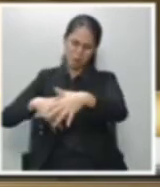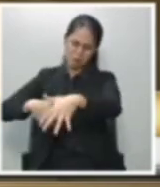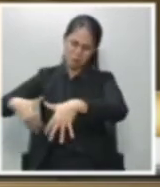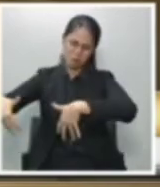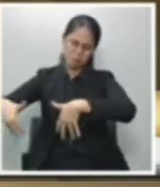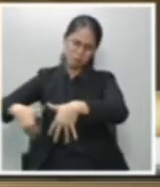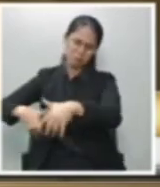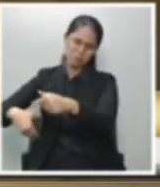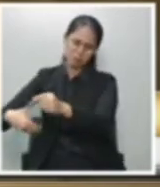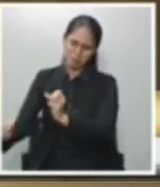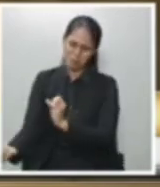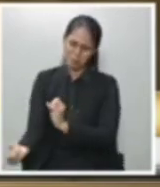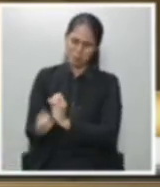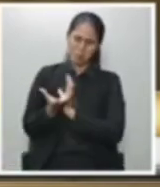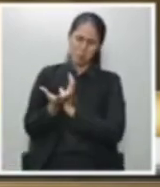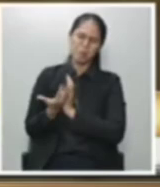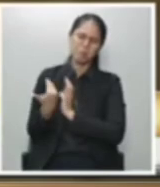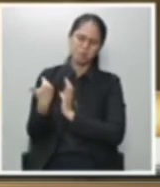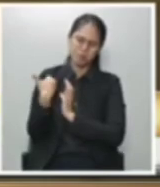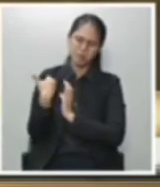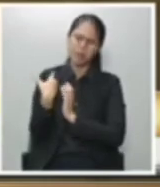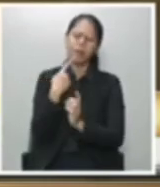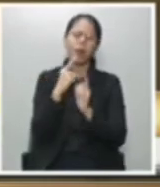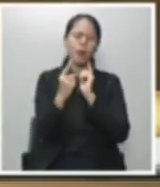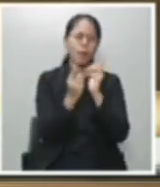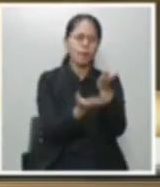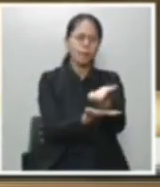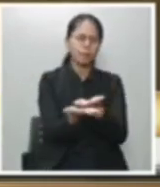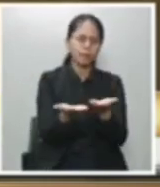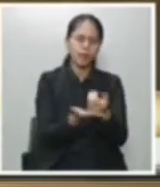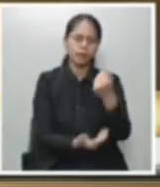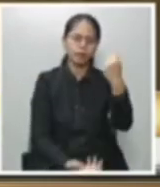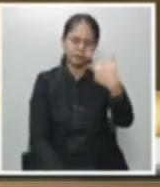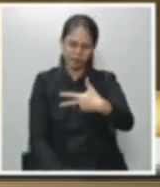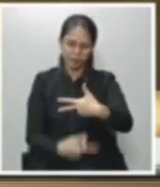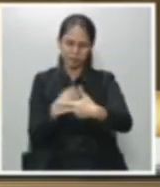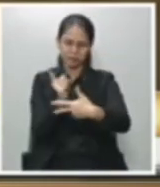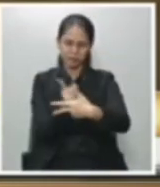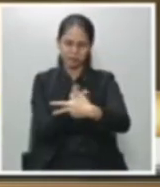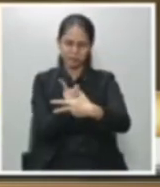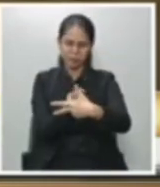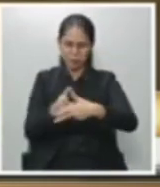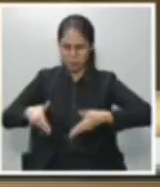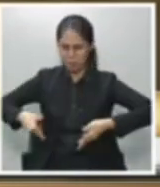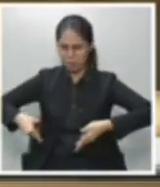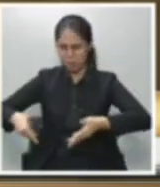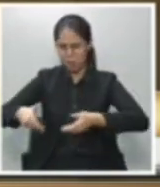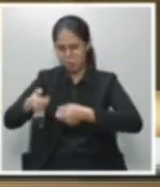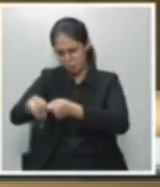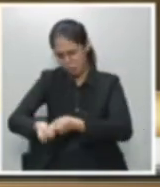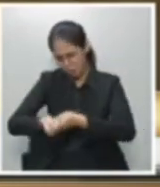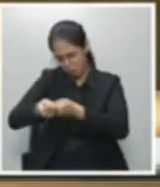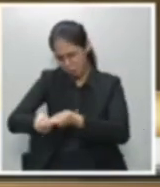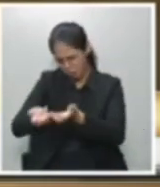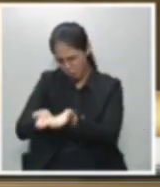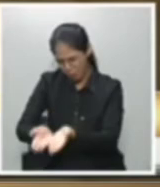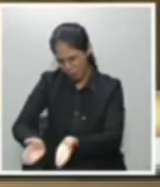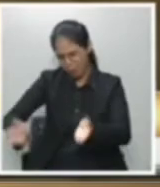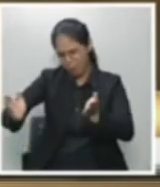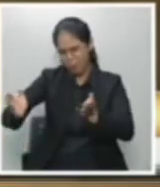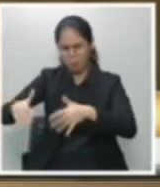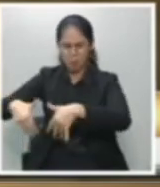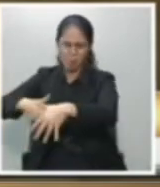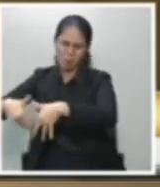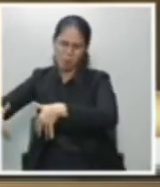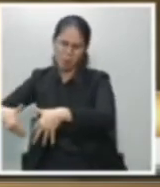พื้นที่หารือด้วยกัน3เรื่องค่ะเรื่องแรกขุดลอกหนองแซงดิฉันได้รับการร้องทุกข์จากประช